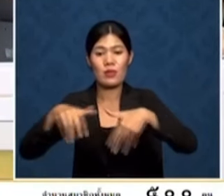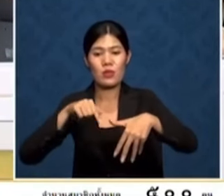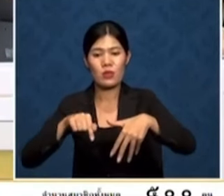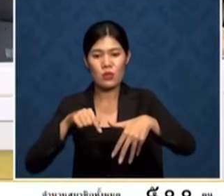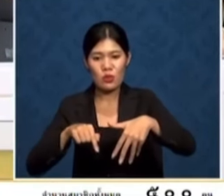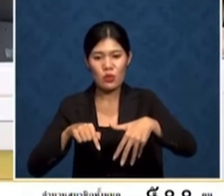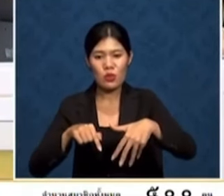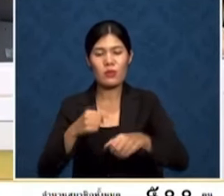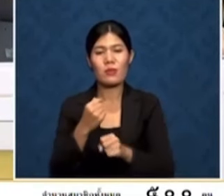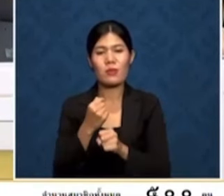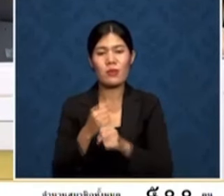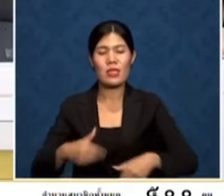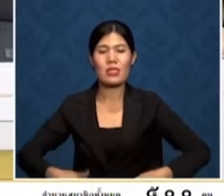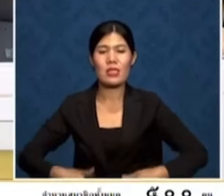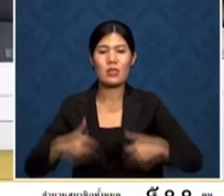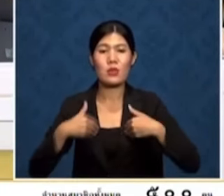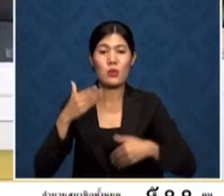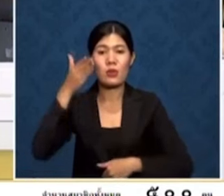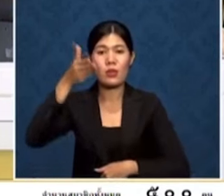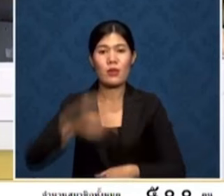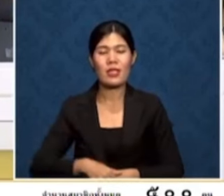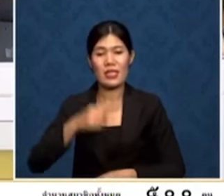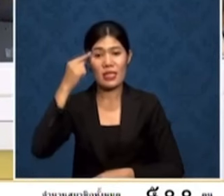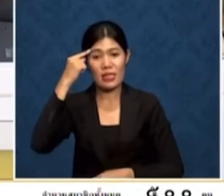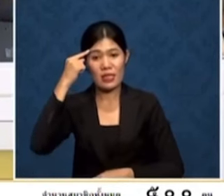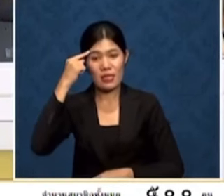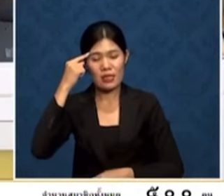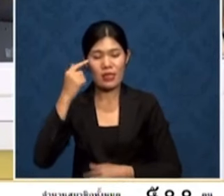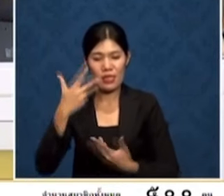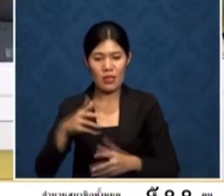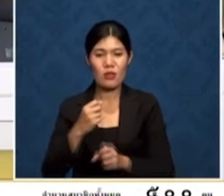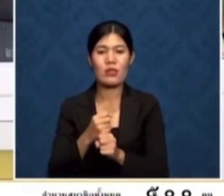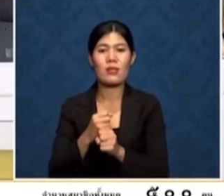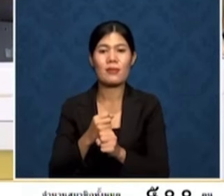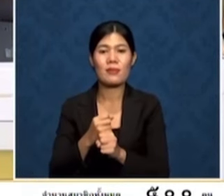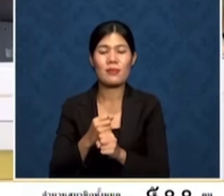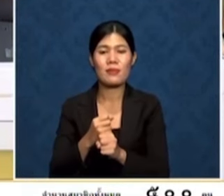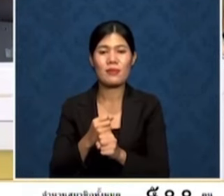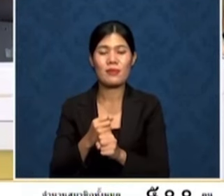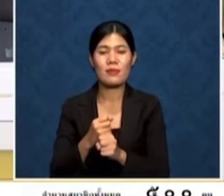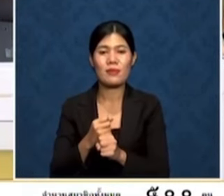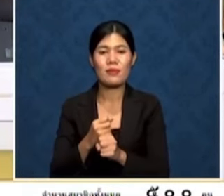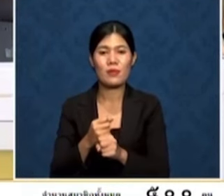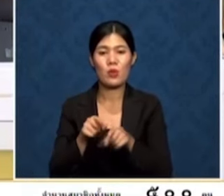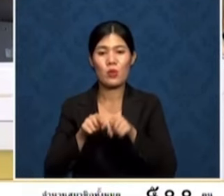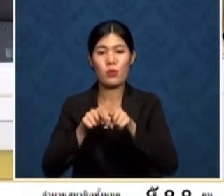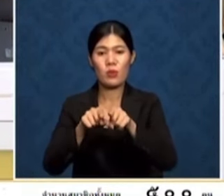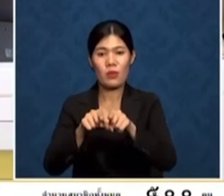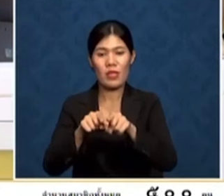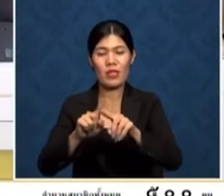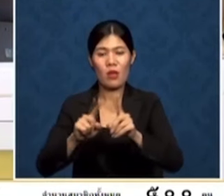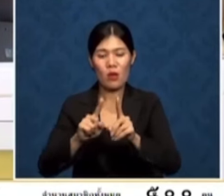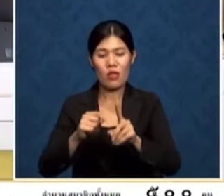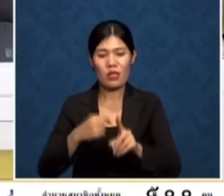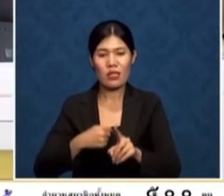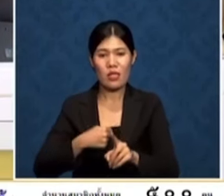การเดินหน้าต่อไปไอ้คำว่าคิดไปทำไปก็เช่นเดียวกันครับไม่ใช่ครับแต่ต้องยอมรับความจริงครับเรารับมรดกมา